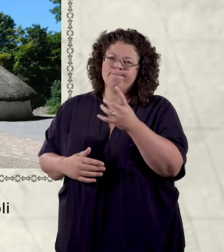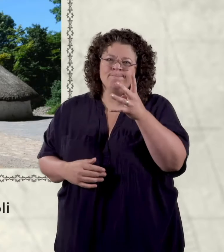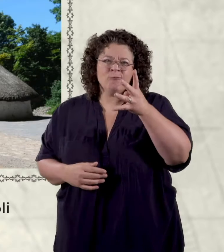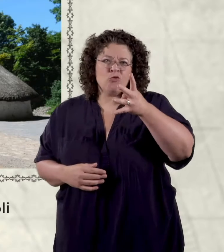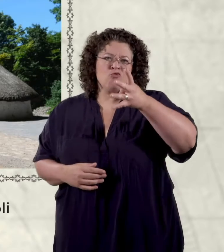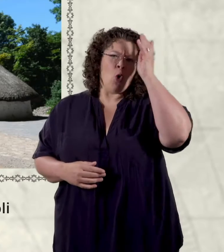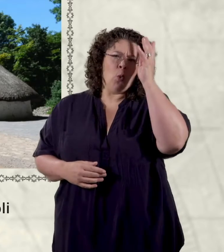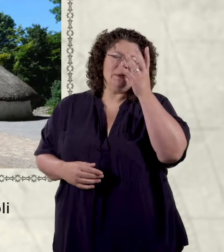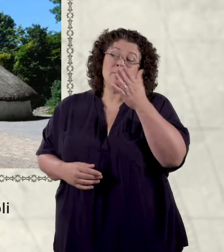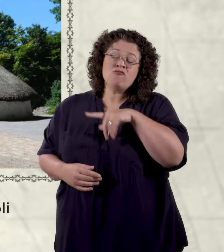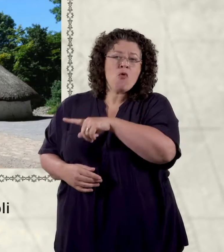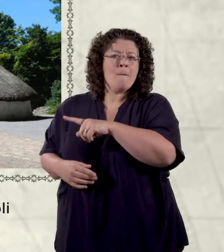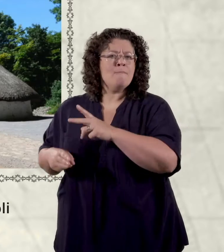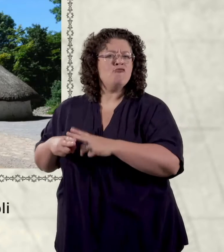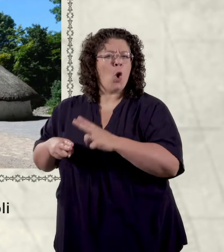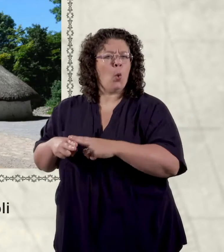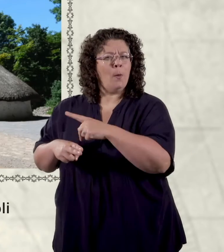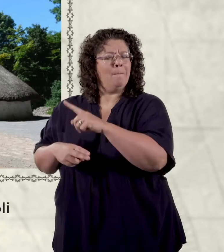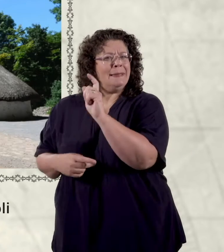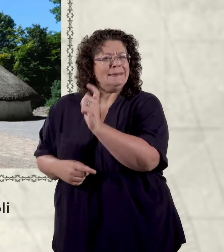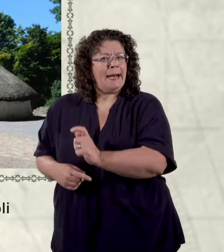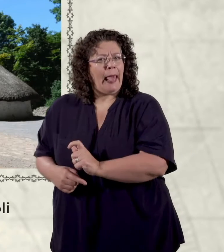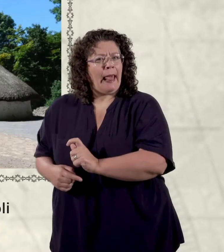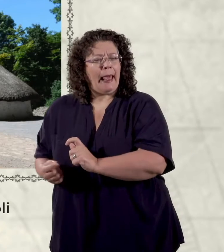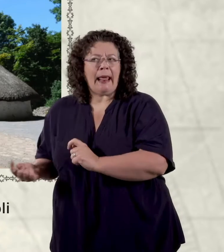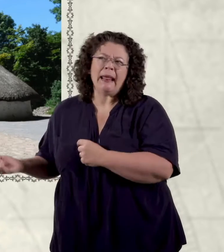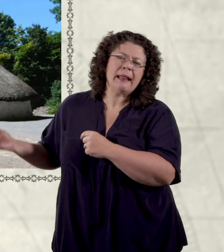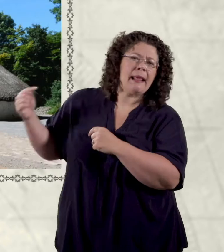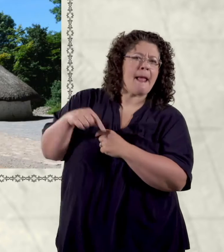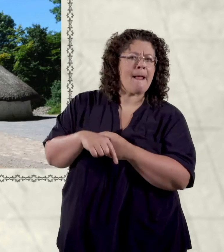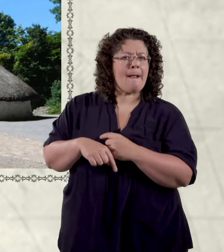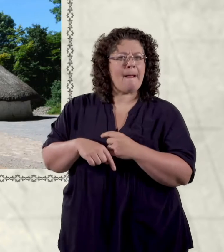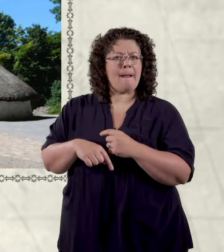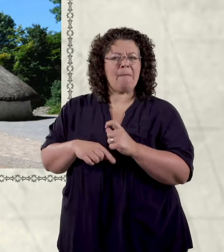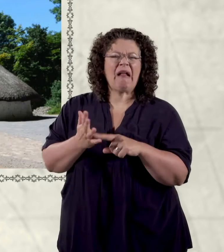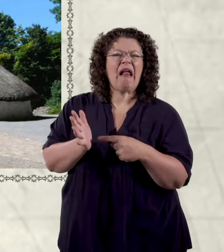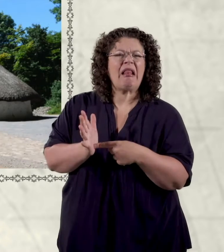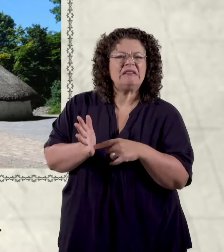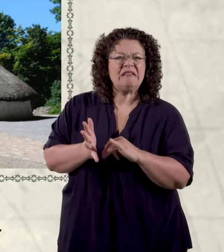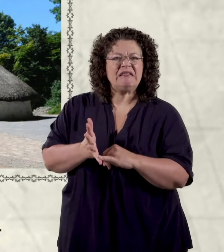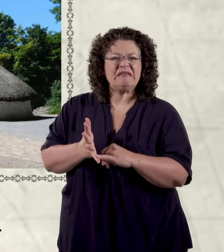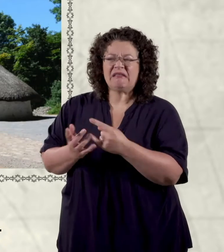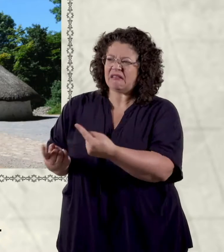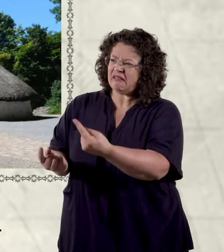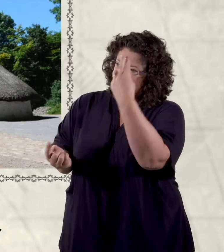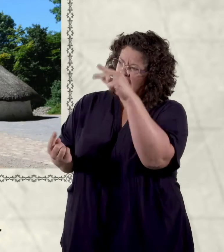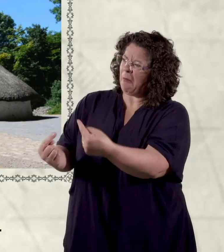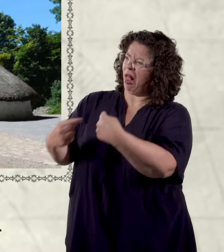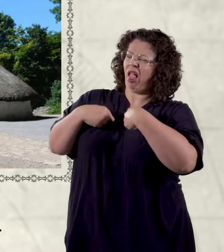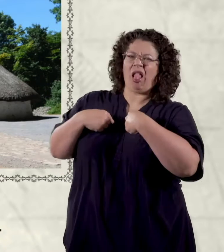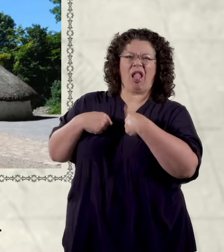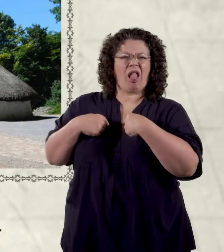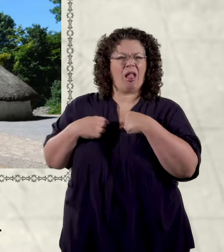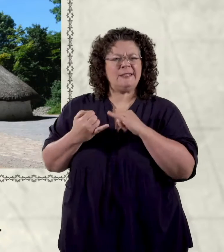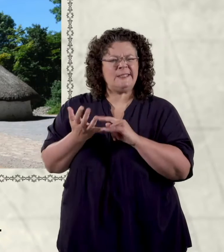nhw oedd yr rhedeg ac yn rheoli rhan fwyaf o'r tir erbyn hyn. A ni'n galw ni'n gaethweision ac yn deud bod rhaid i ni wneud